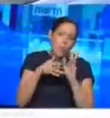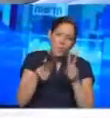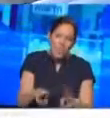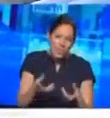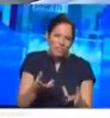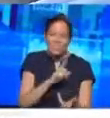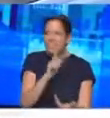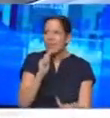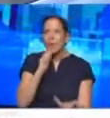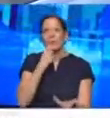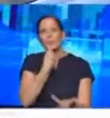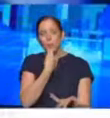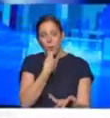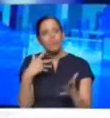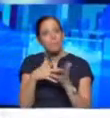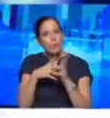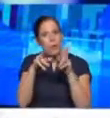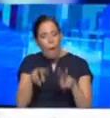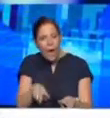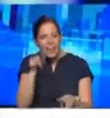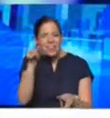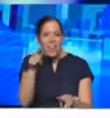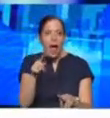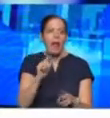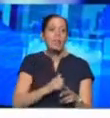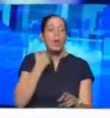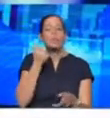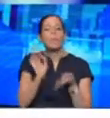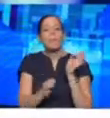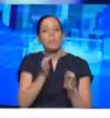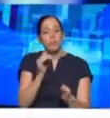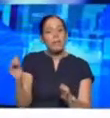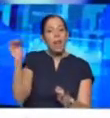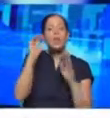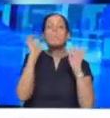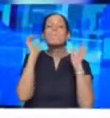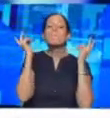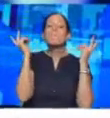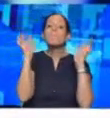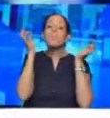זה לא סוד שיש ביקורת על ההתנהלות של בית משפט העליון בפרט במהלך